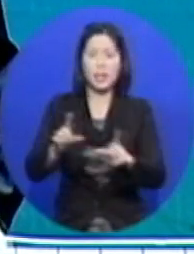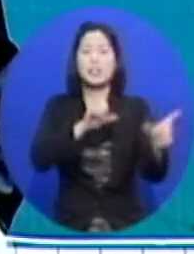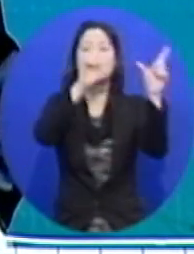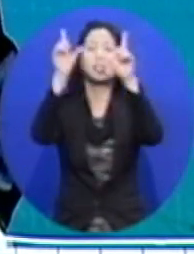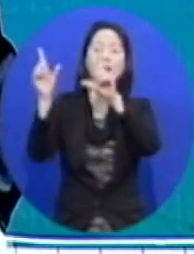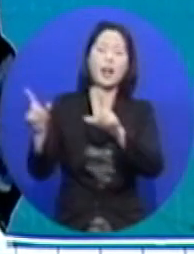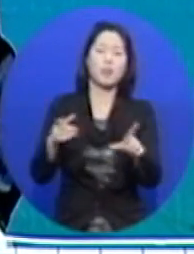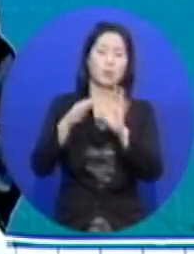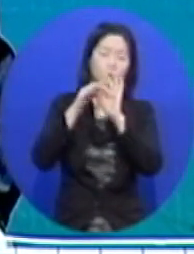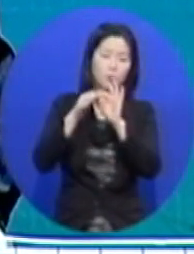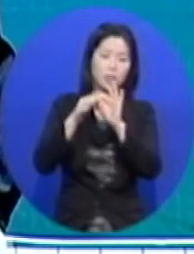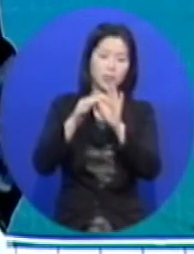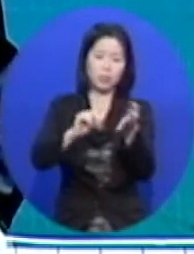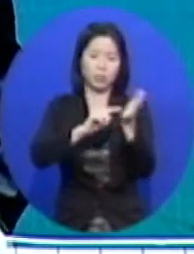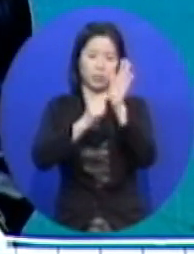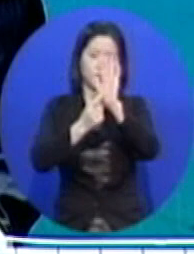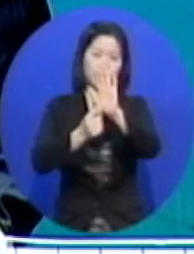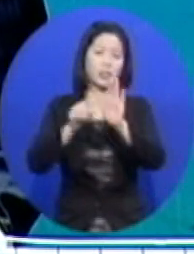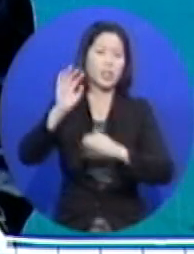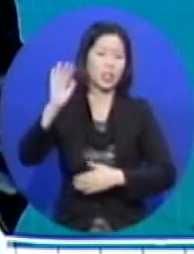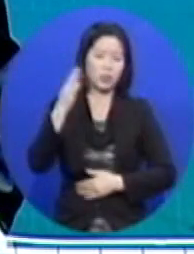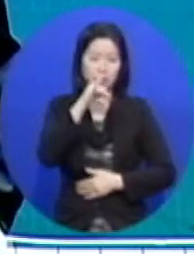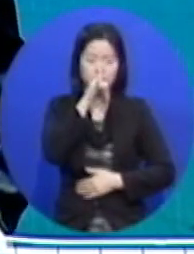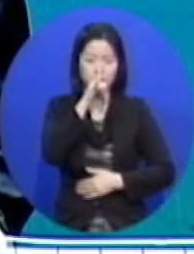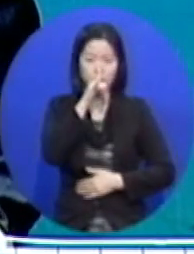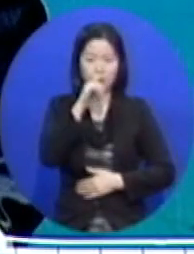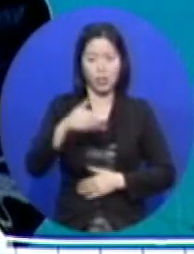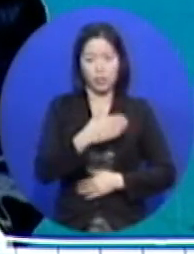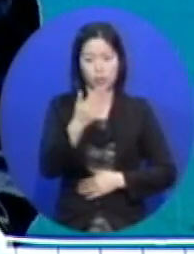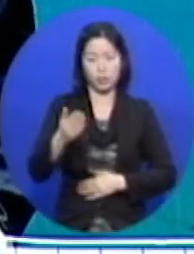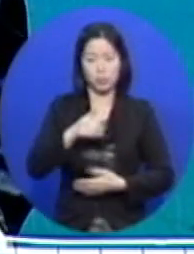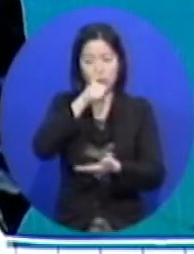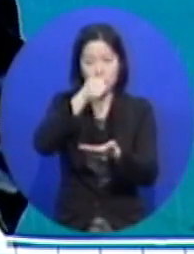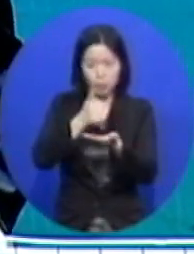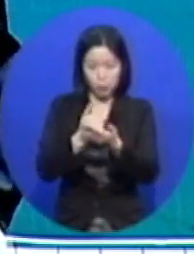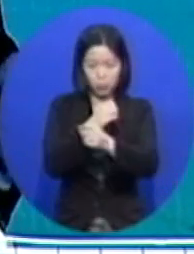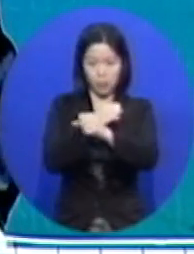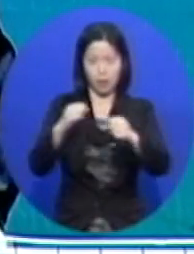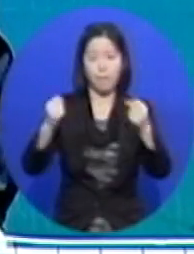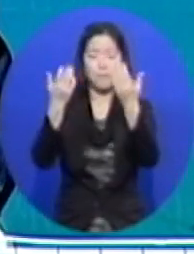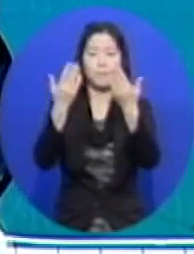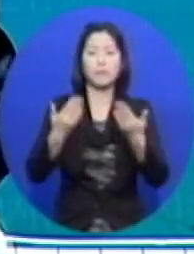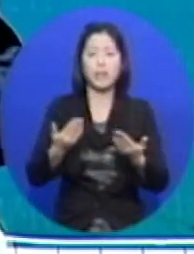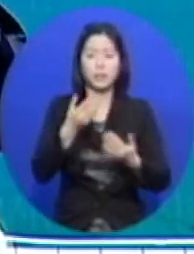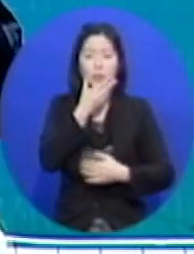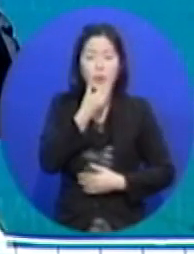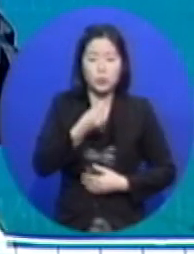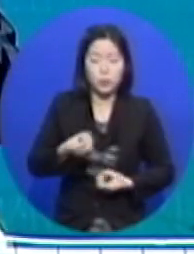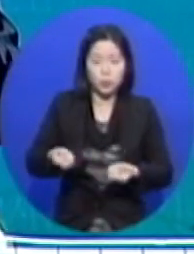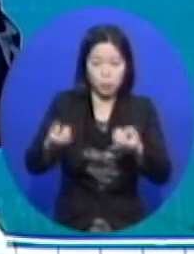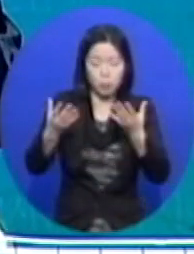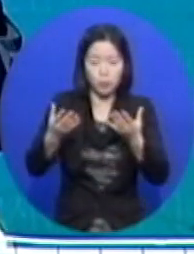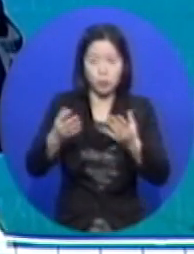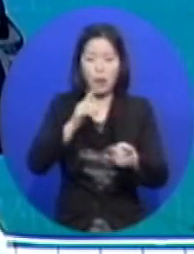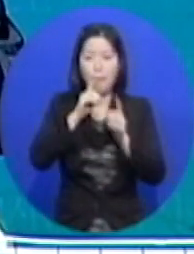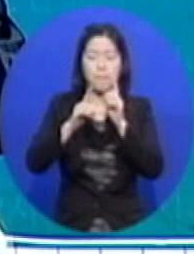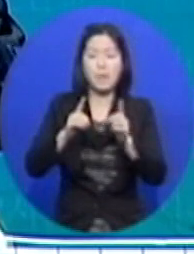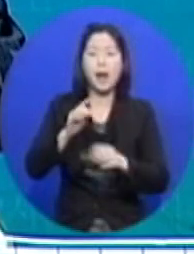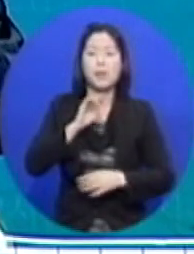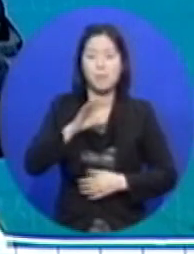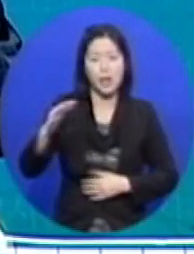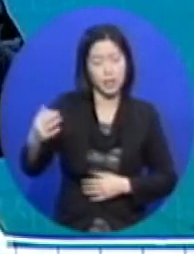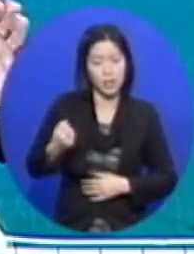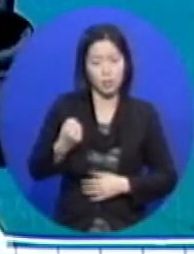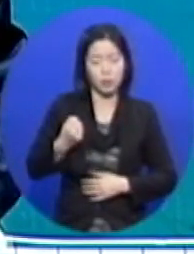드러나는 겁니다 여러분이 속죄 함을 받은 축복은 절대로 말만 가지고